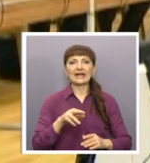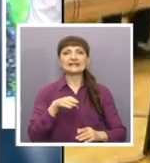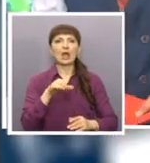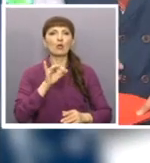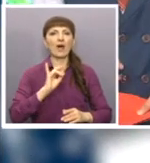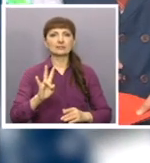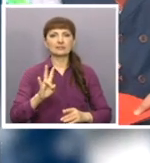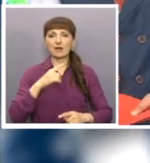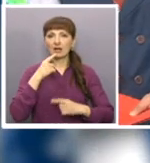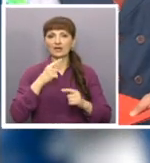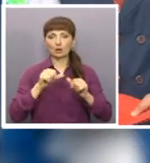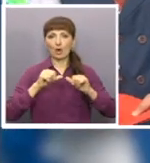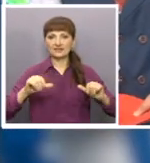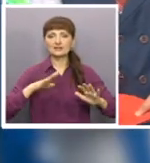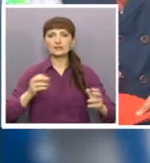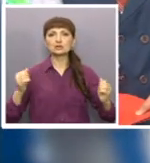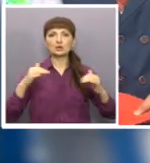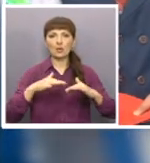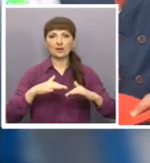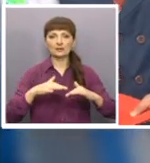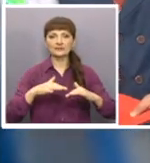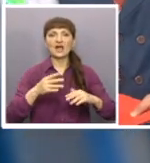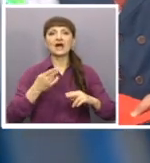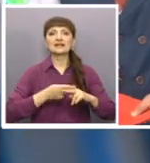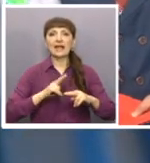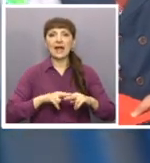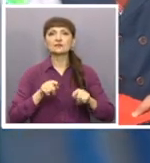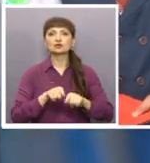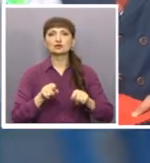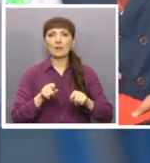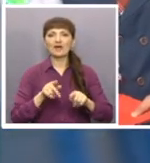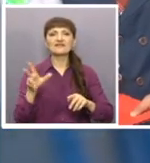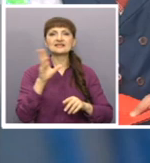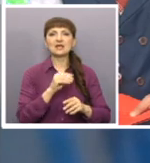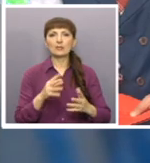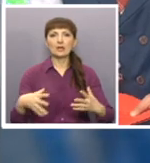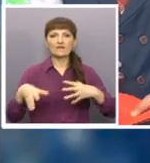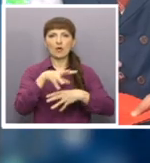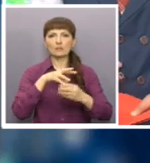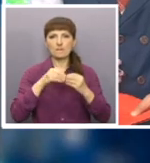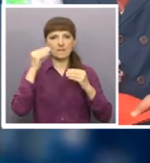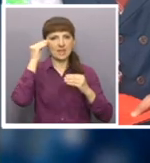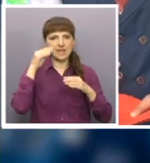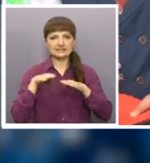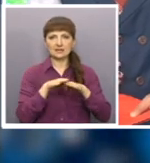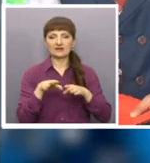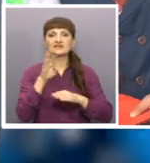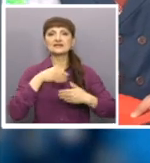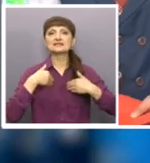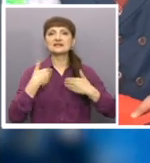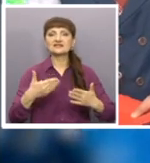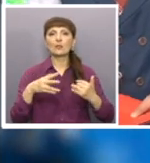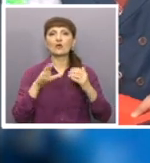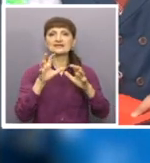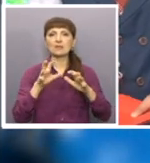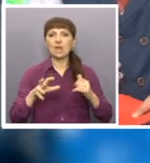Тлеухан подчеркнул, что комиссия была собрана в первую очередь для того, чтобы все пришли к единому мнению. И все инициативы по земельной